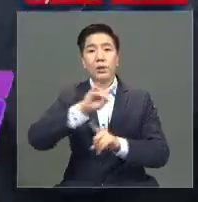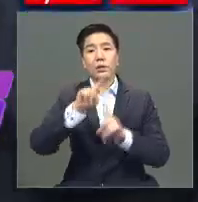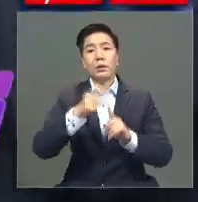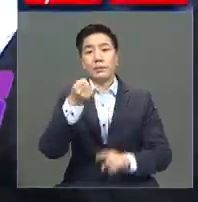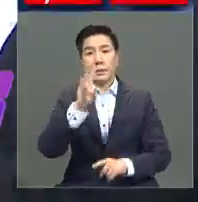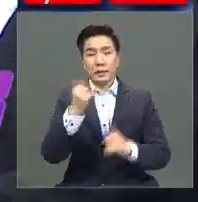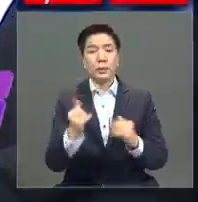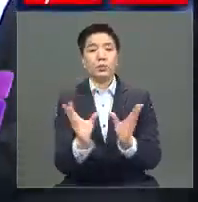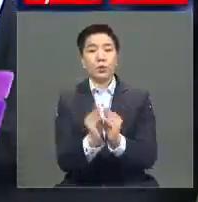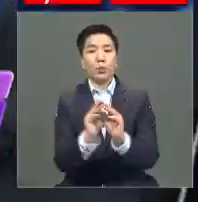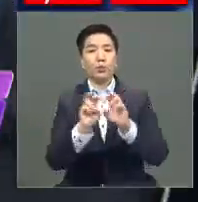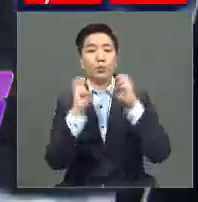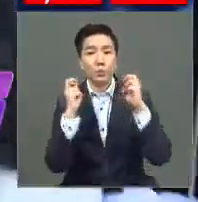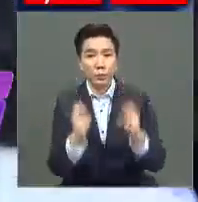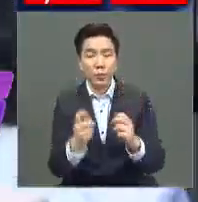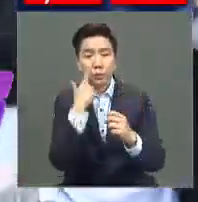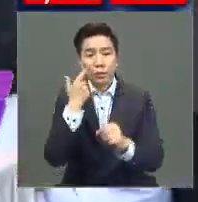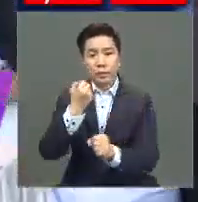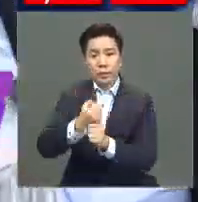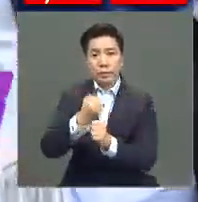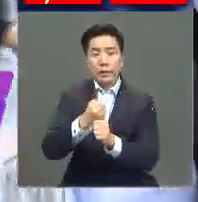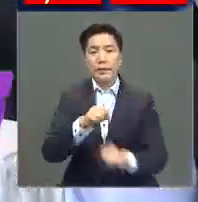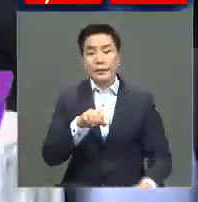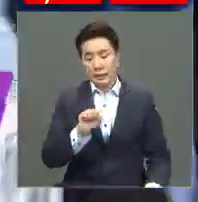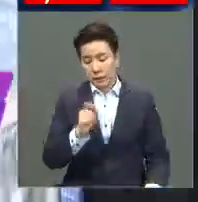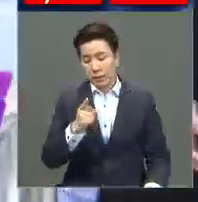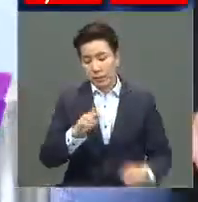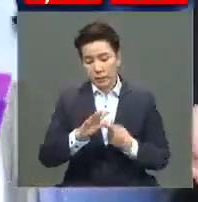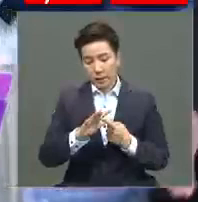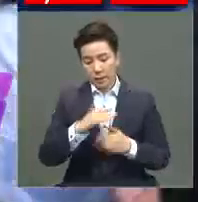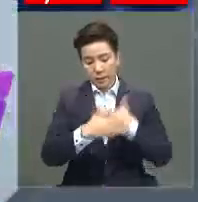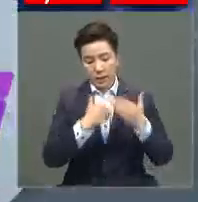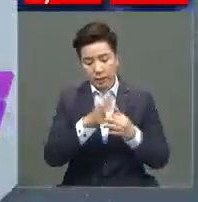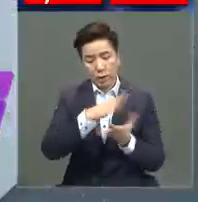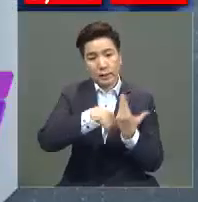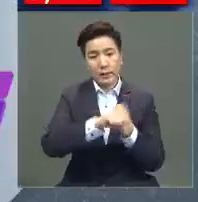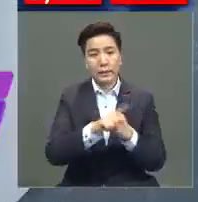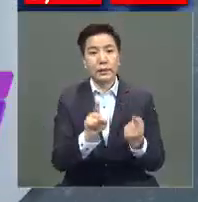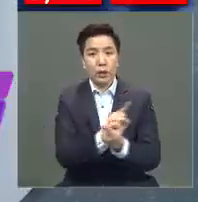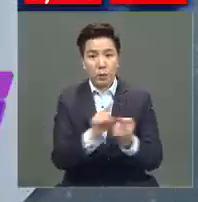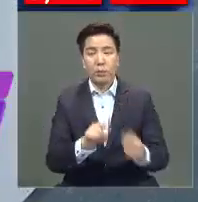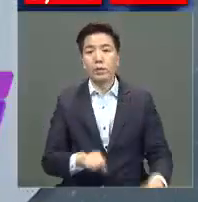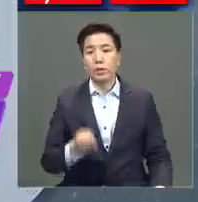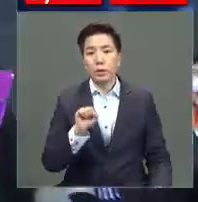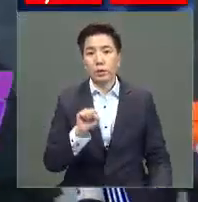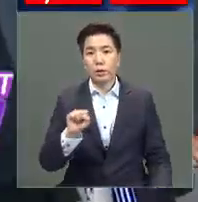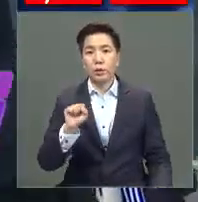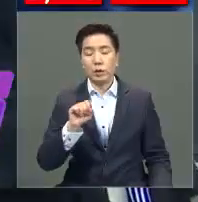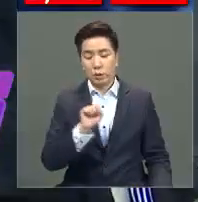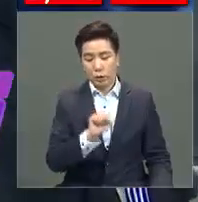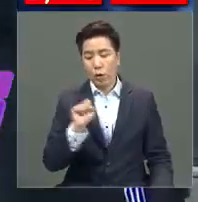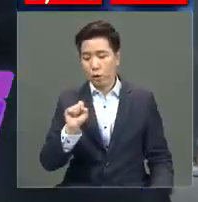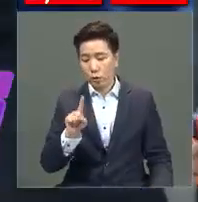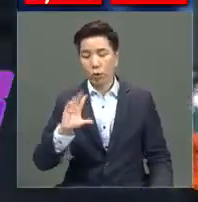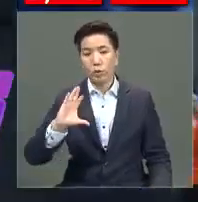มจะประชุมร่วมกันกับสำนักงานสภาพัฒนาการเศรษฐกิจและสังคมแห่งชาติหรือว่าสสช.นะคะเพื่อที่